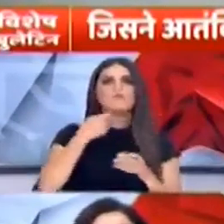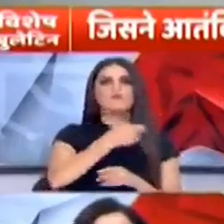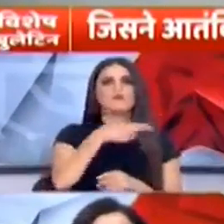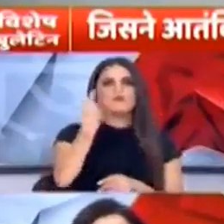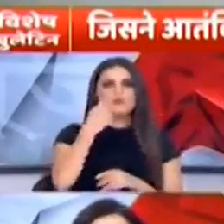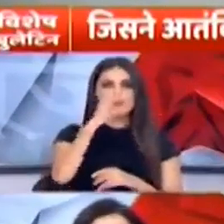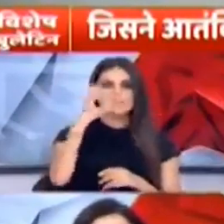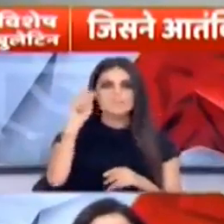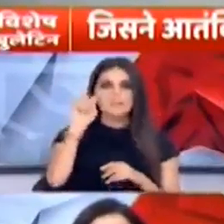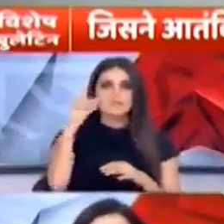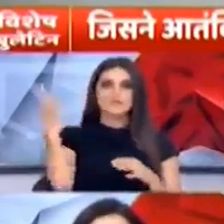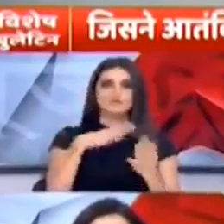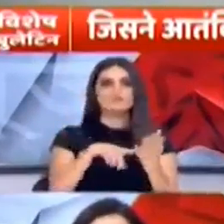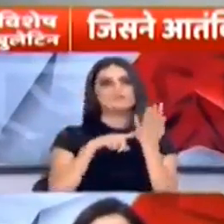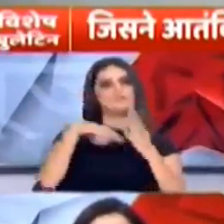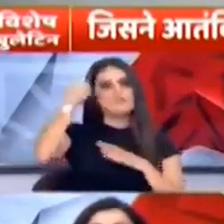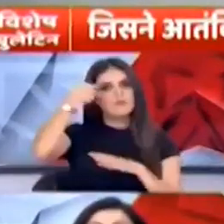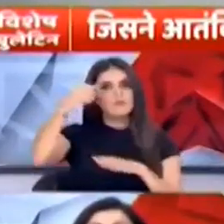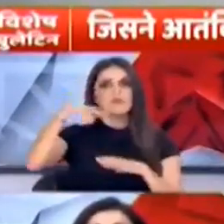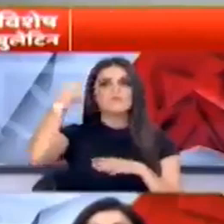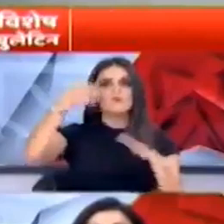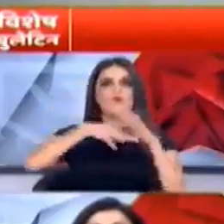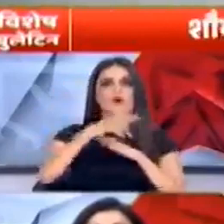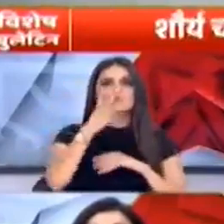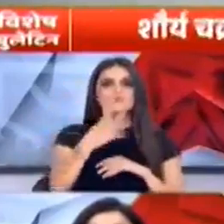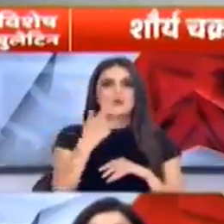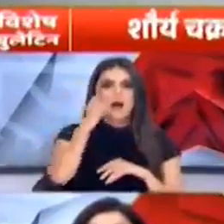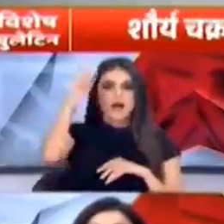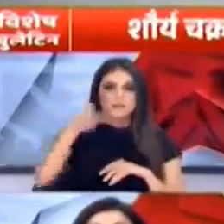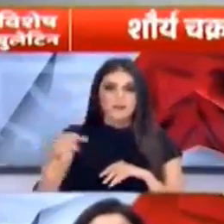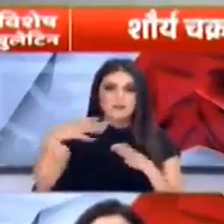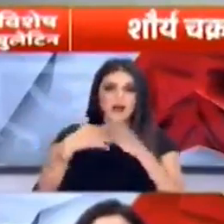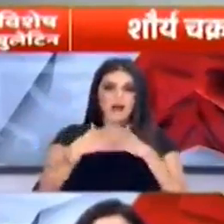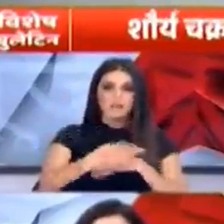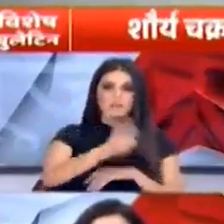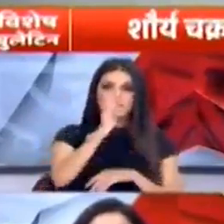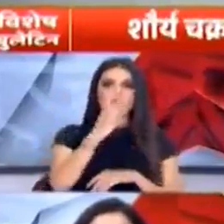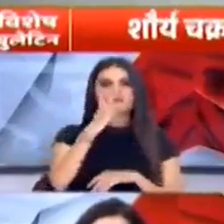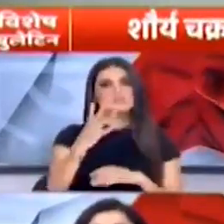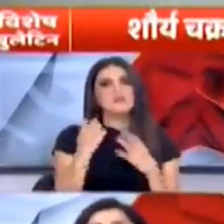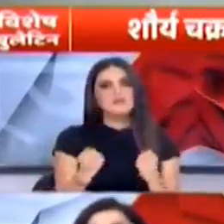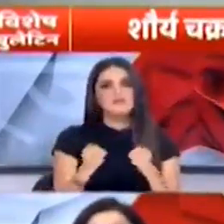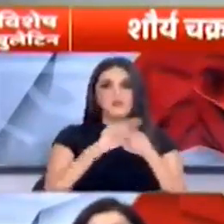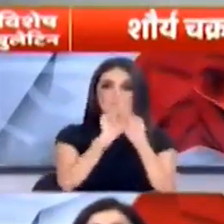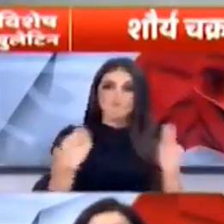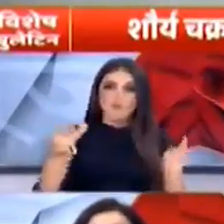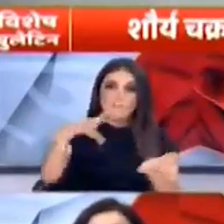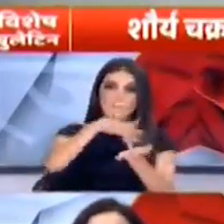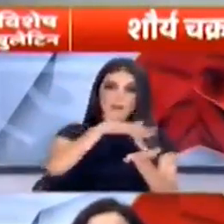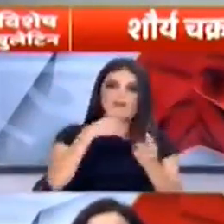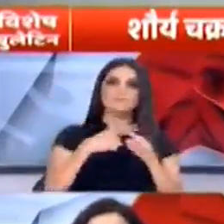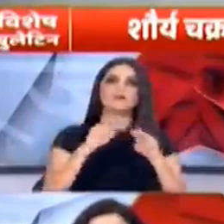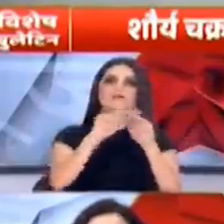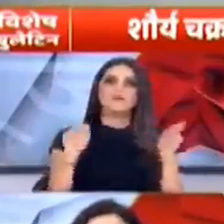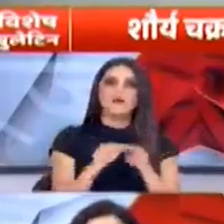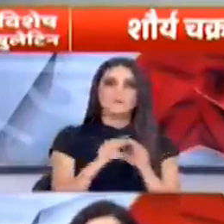का नया वीडियो सामने है जिसपे कातिल गोली चलाता दिख रहा है। पूरे इलाके और परिवार